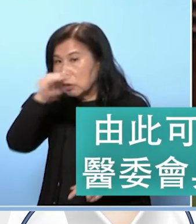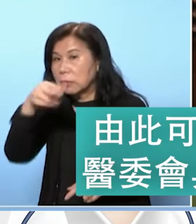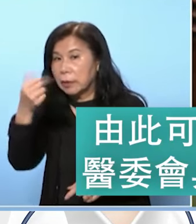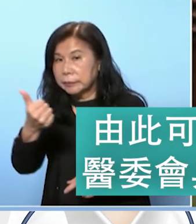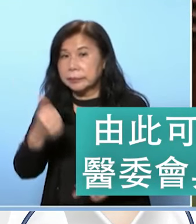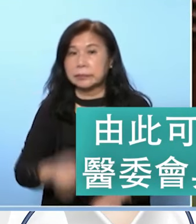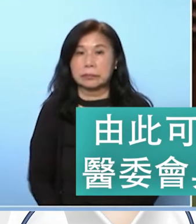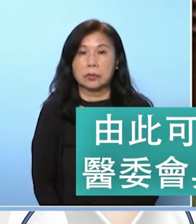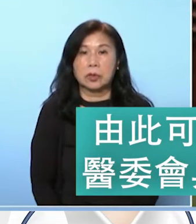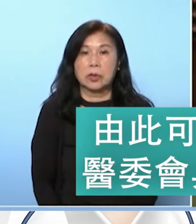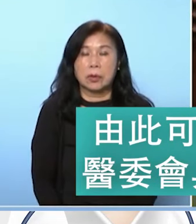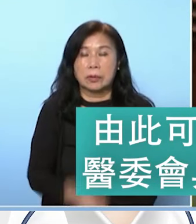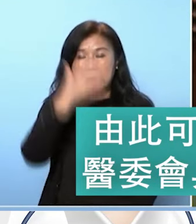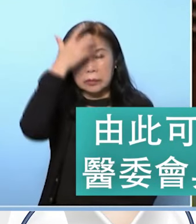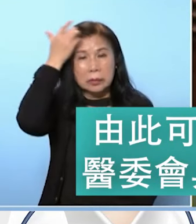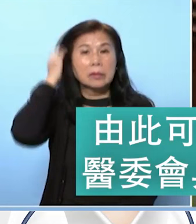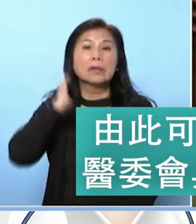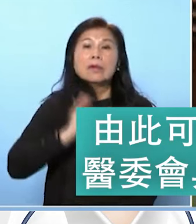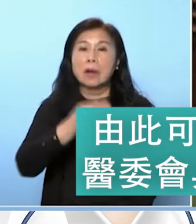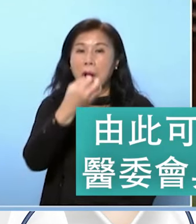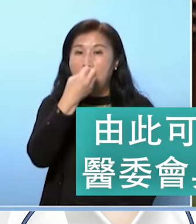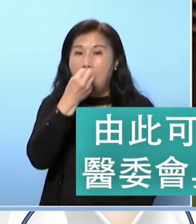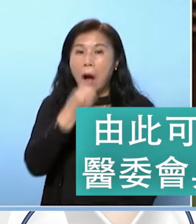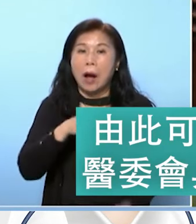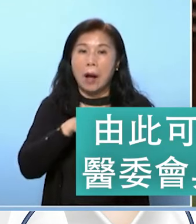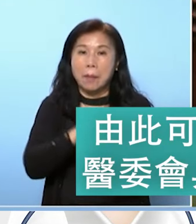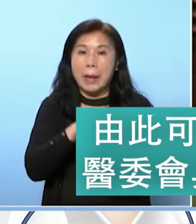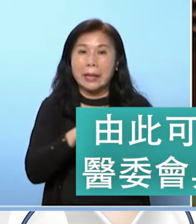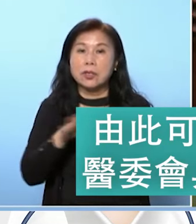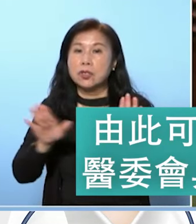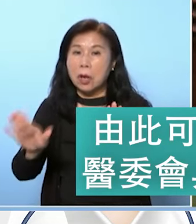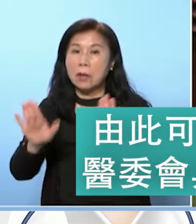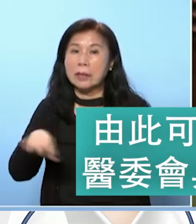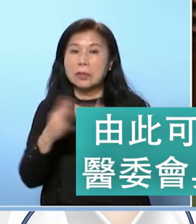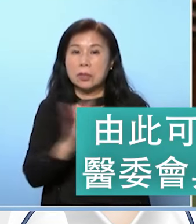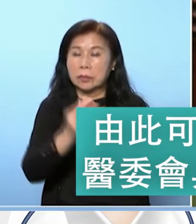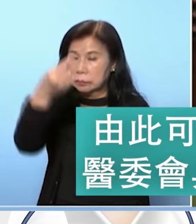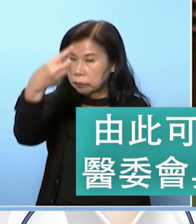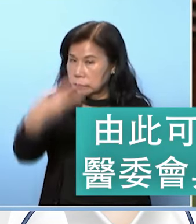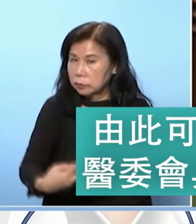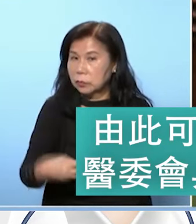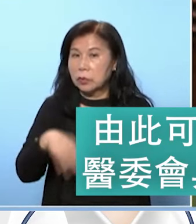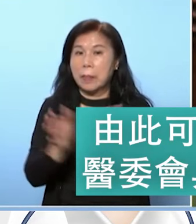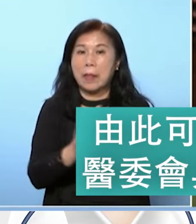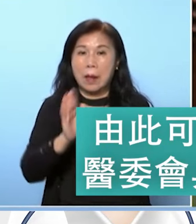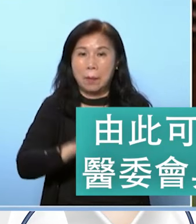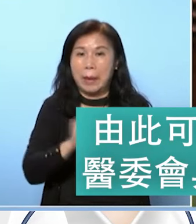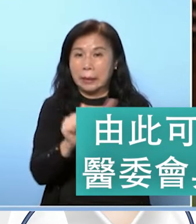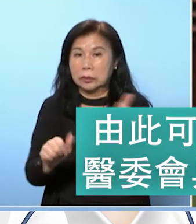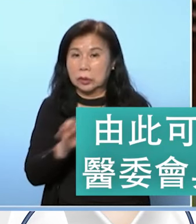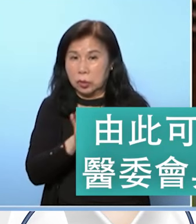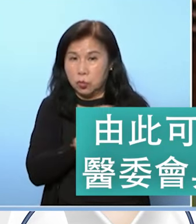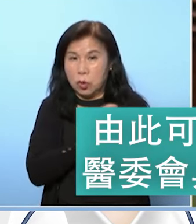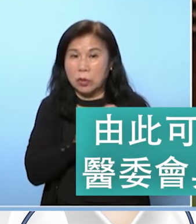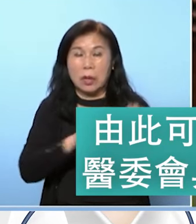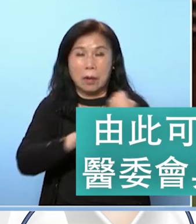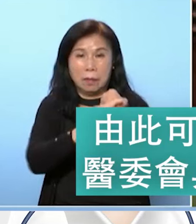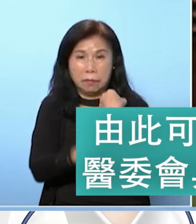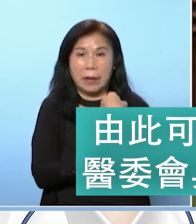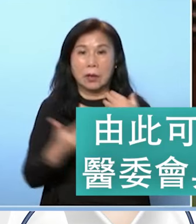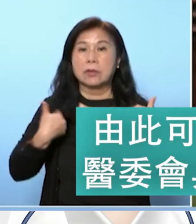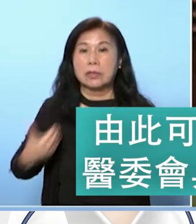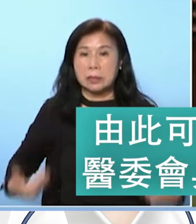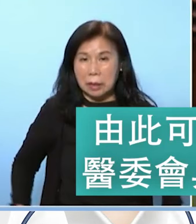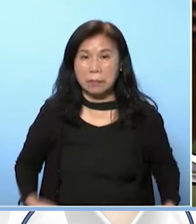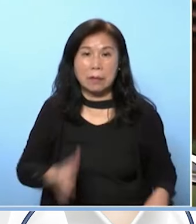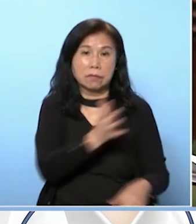由此可見，在本港醫療專業服務的系統中，醫委會是具有不可或缺的法定角色和